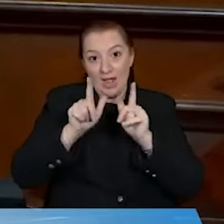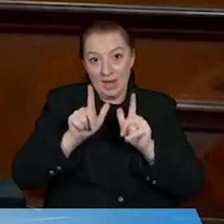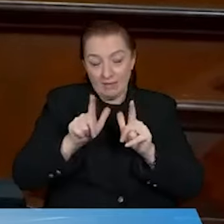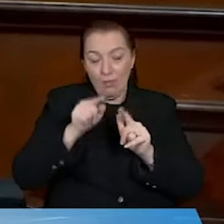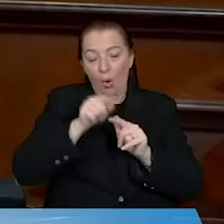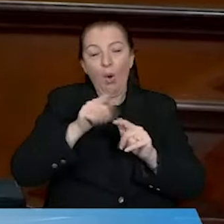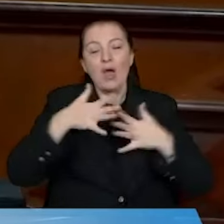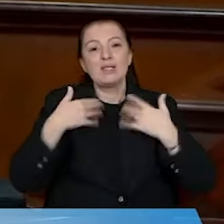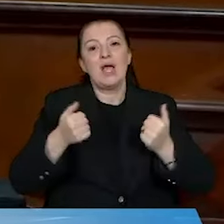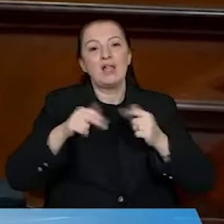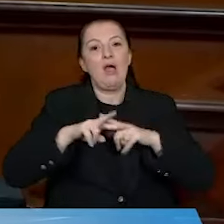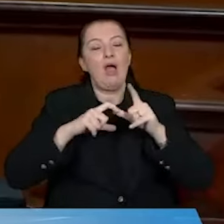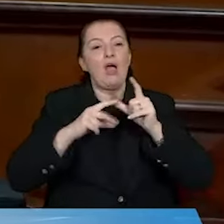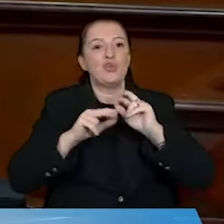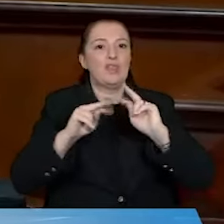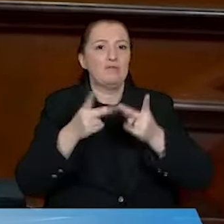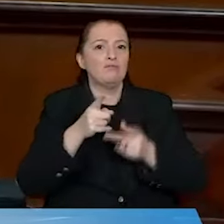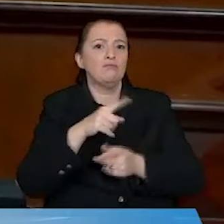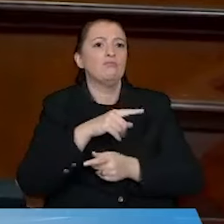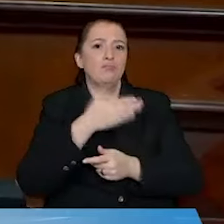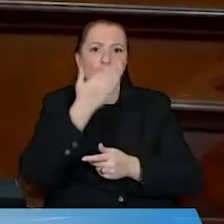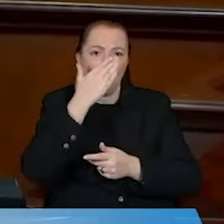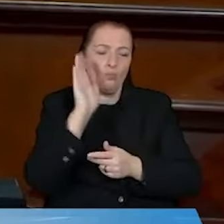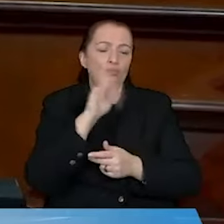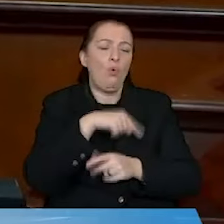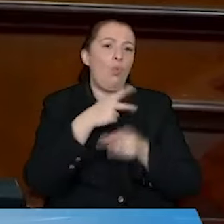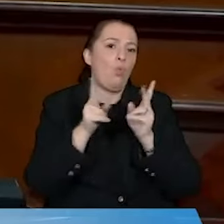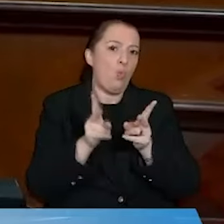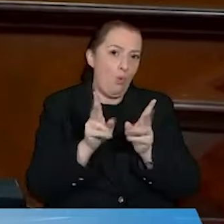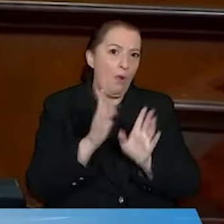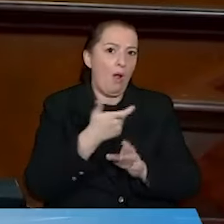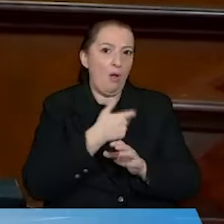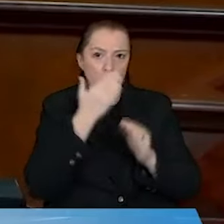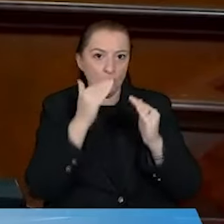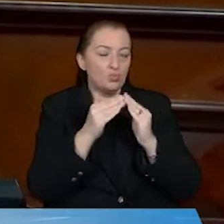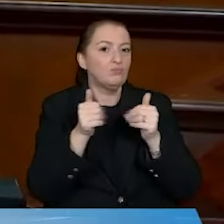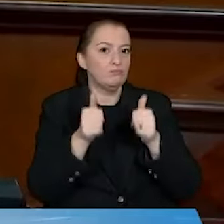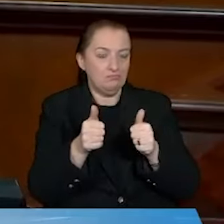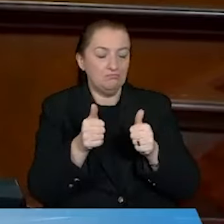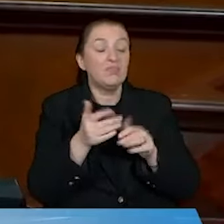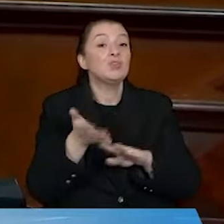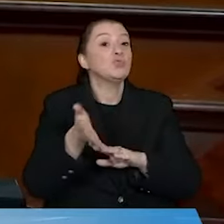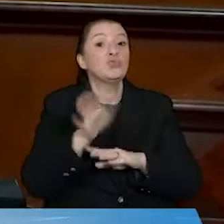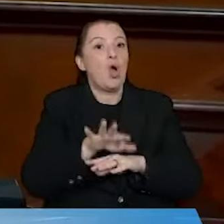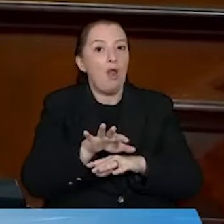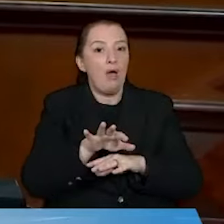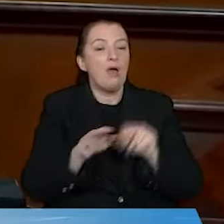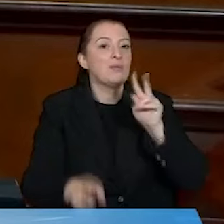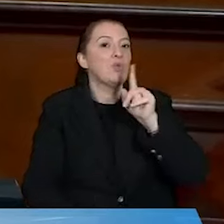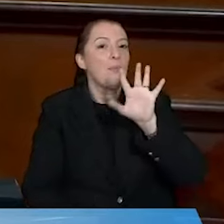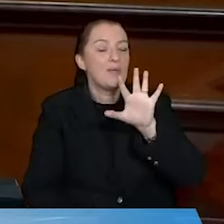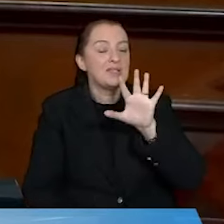devretmiştir. Gayet normal, usulüne ve kuralına uygun olarak yapılan bir tahsis işlemi. Peki sonrasında ne olmuş?